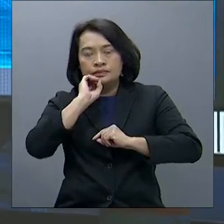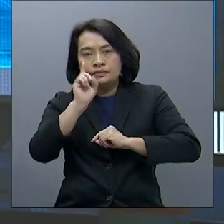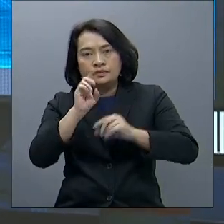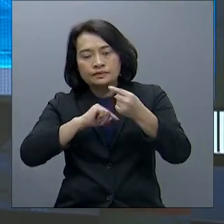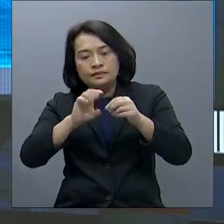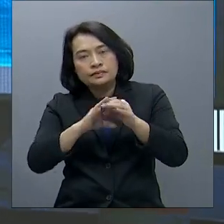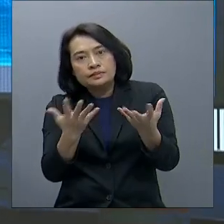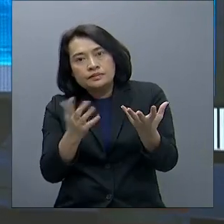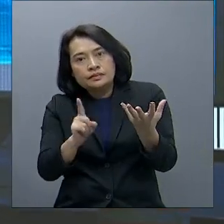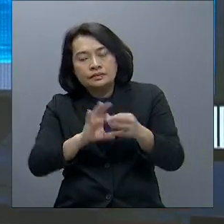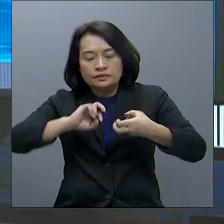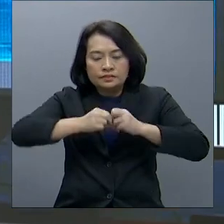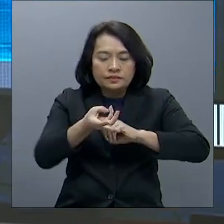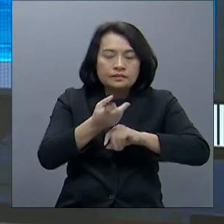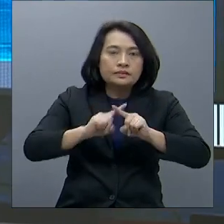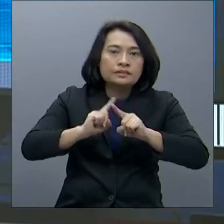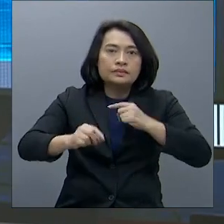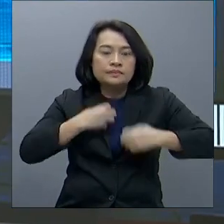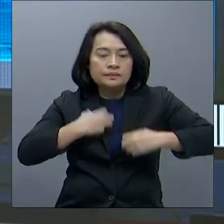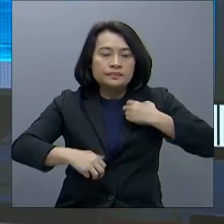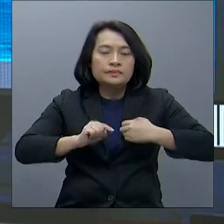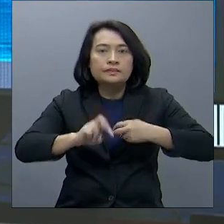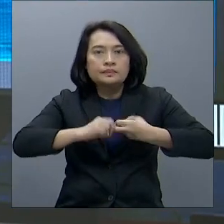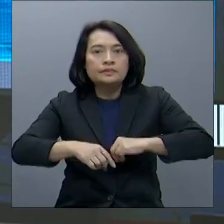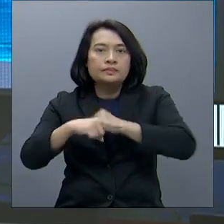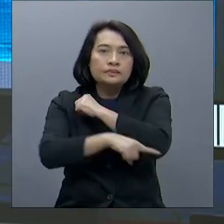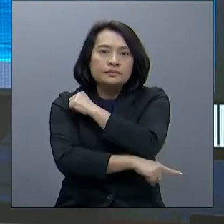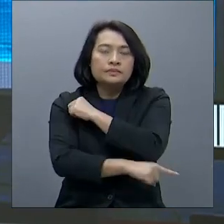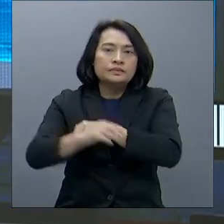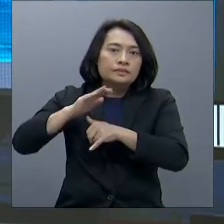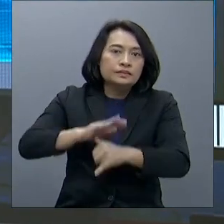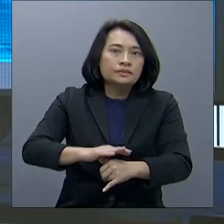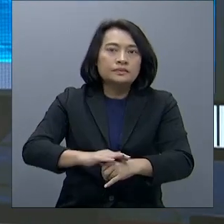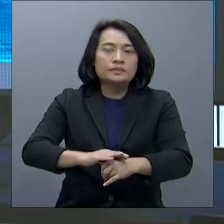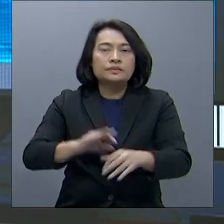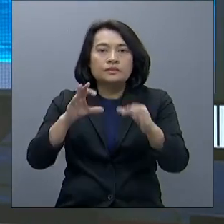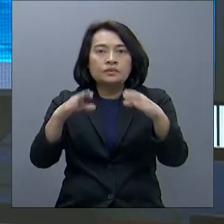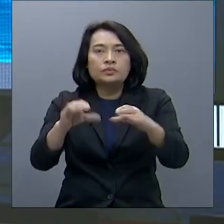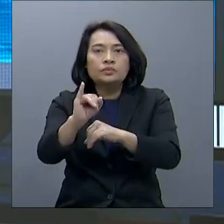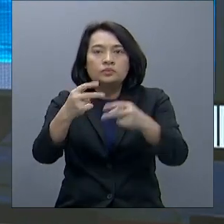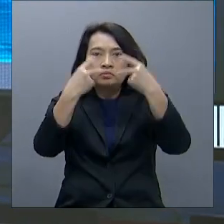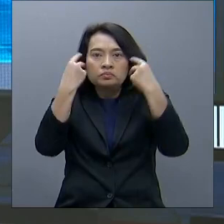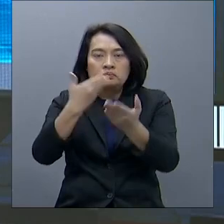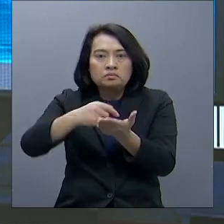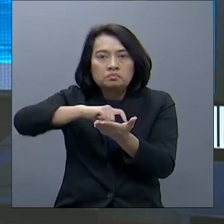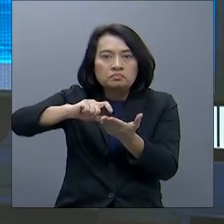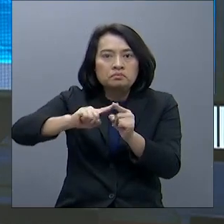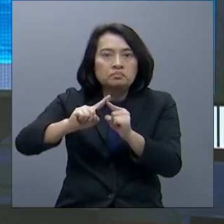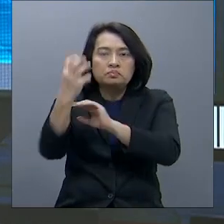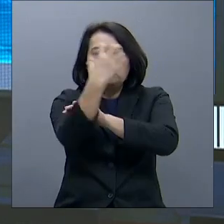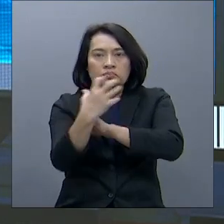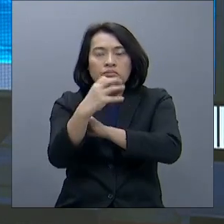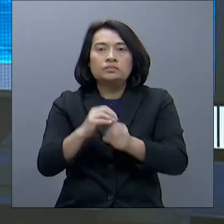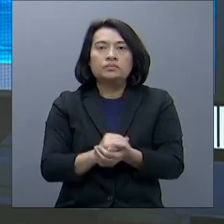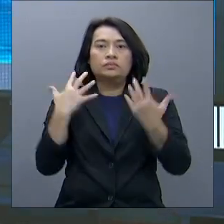ปัญหาเล็กๆหรือแม้กระทั่งปัญหาใหญ่ๆถูกโกงถูกเอารัดเอาเปรียบมิจฉาชีพดูดเงินออกจากบัญชีปัญหาแบบนี้ติดต่อเรา